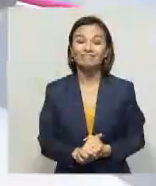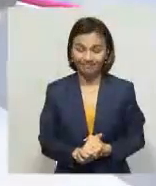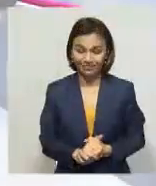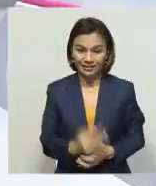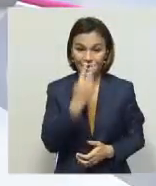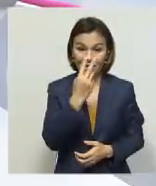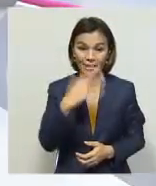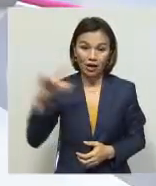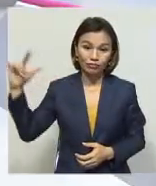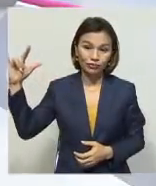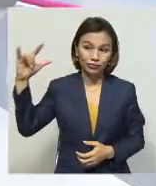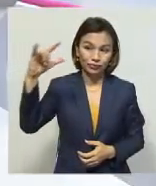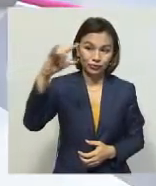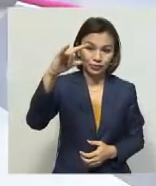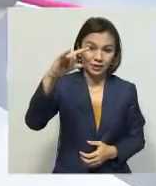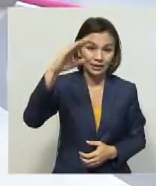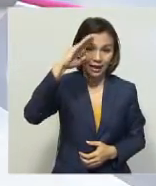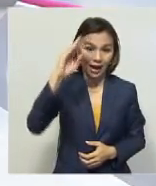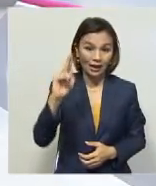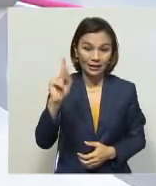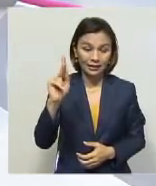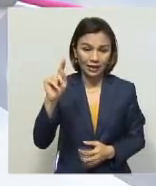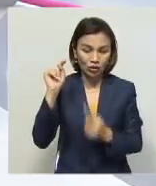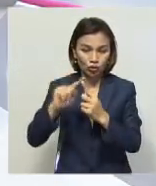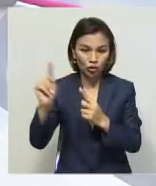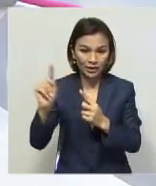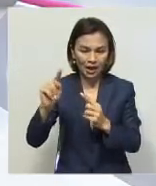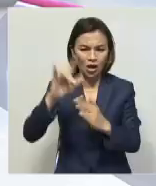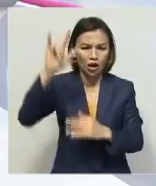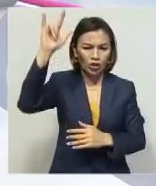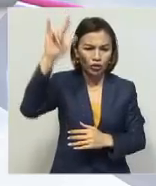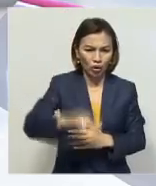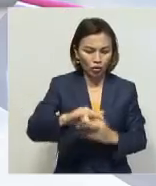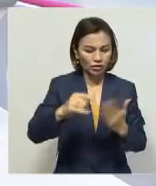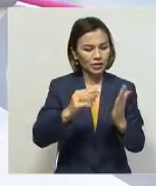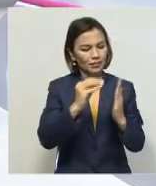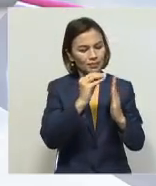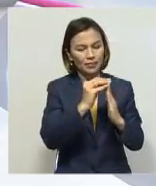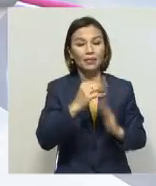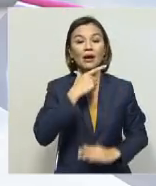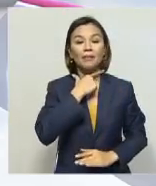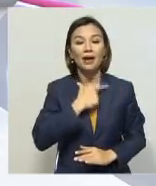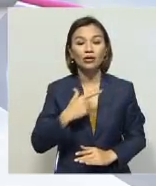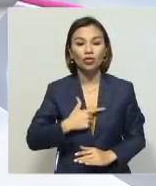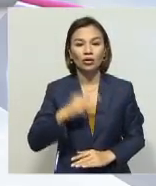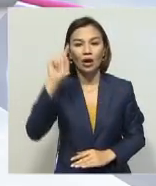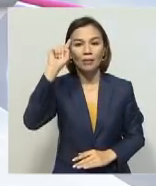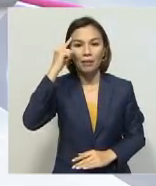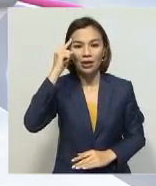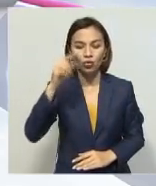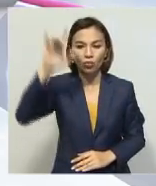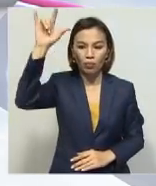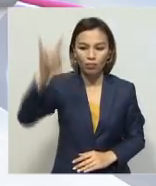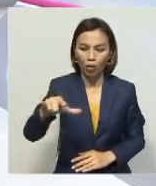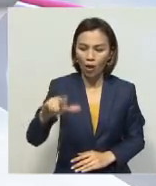ได้เกิดเหตุเครื่องบินลาดตระเวนของกองทัพบกตกที่บ้านห้วยพึ่งตำบลห้วยผาอำเภอเมืองจังหวัดแม่ฮ่องสอนนะคะเบื้องต้นยังไม่ทราบชะตากรรม